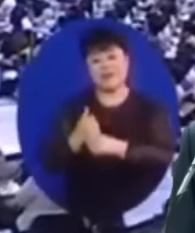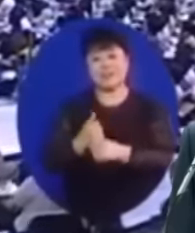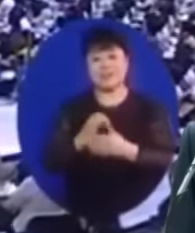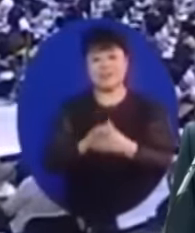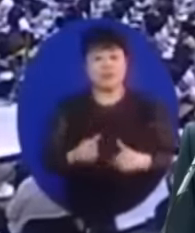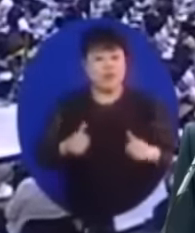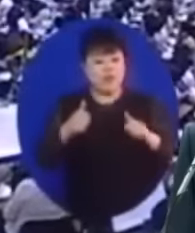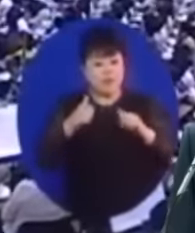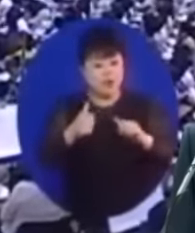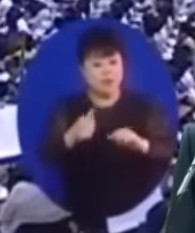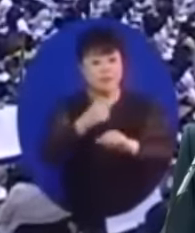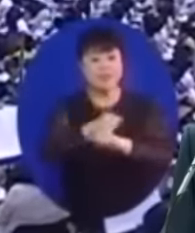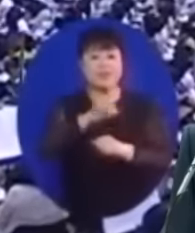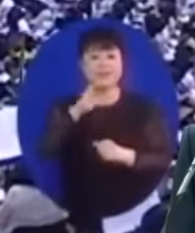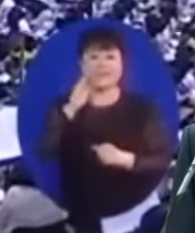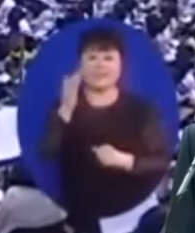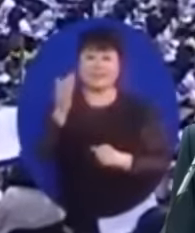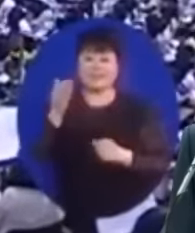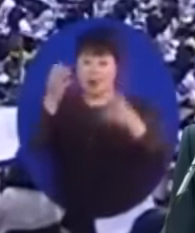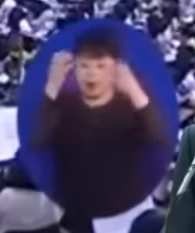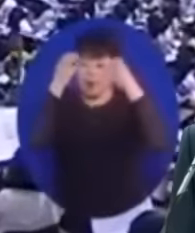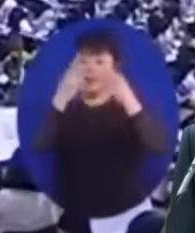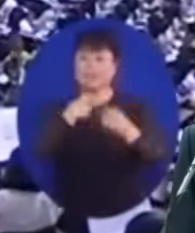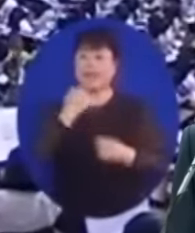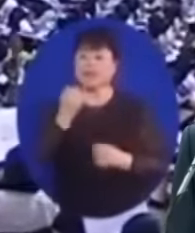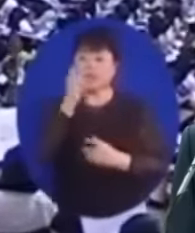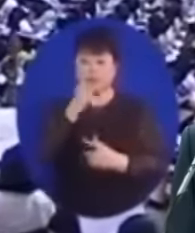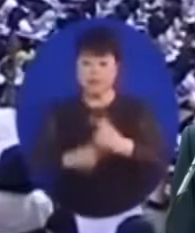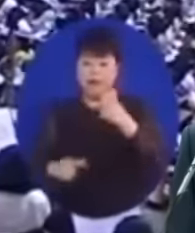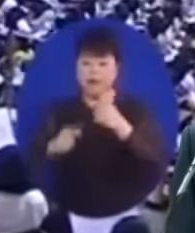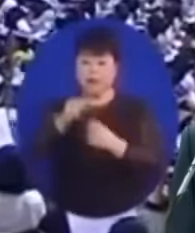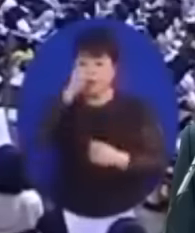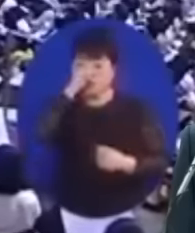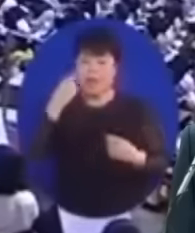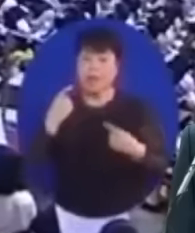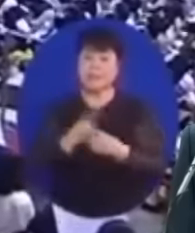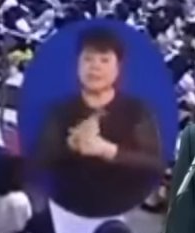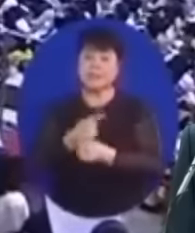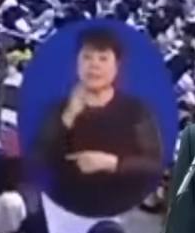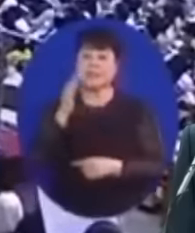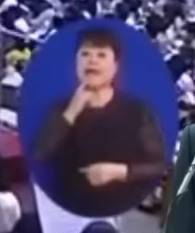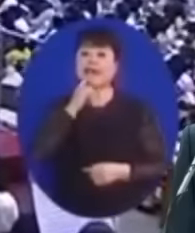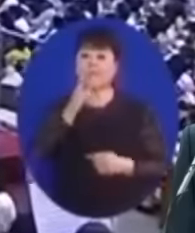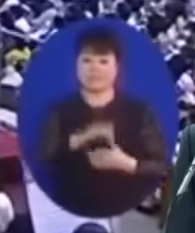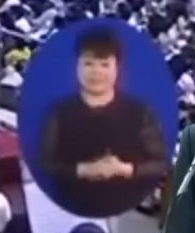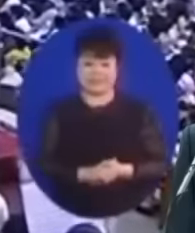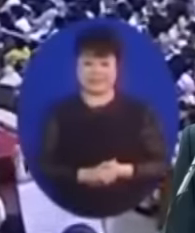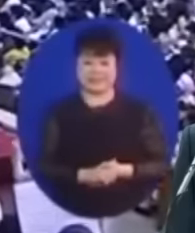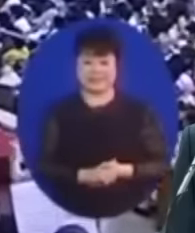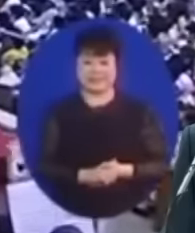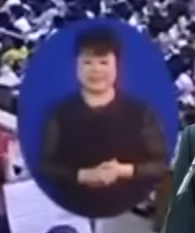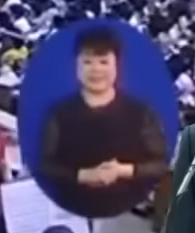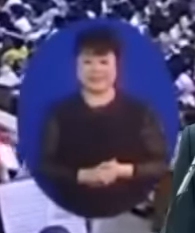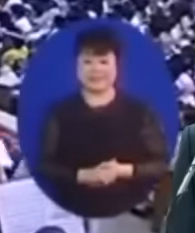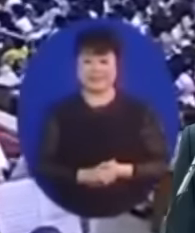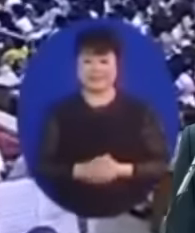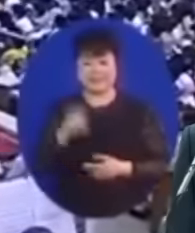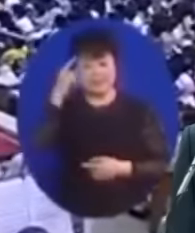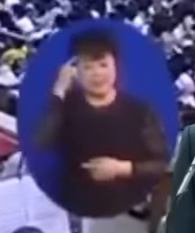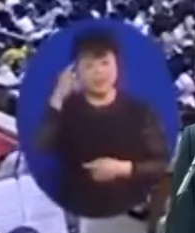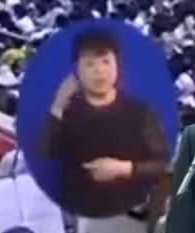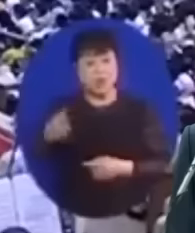생활을 열심히 하게 되어서 고난당하기 전보다 더 좋아졌다는 이야기를 했습니다.